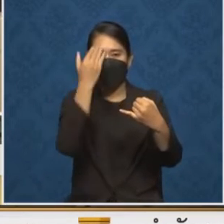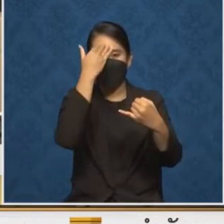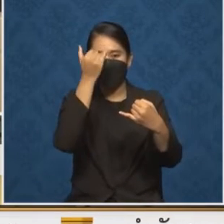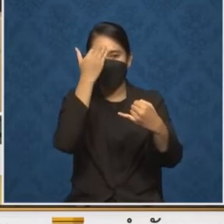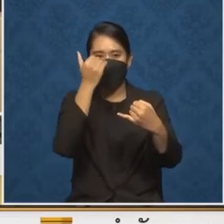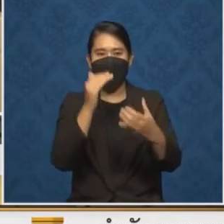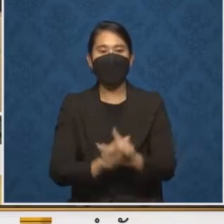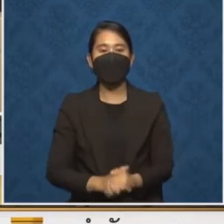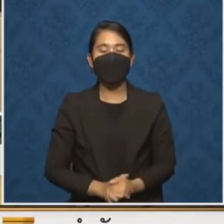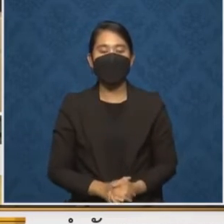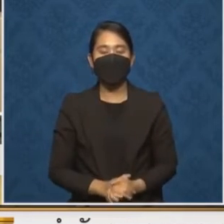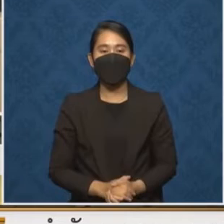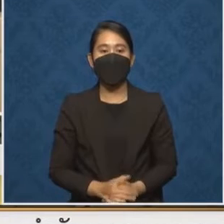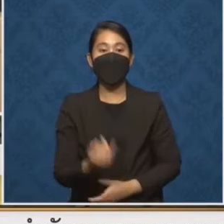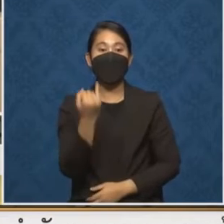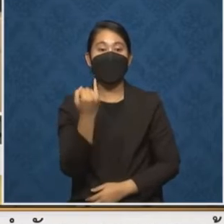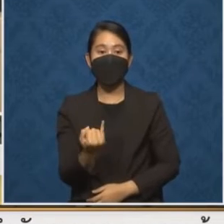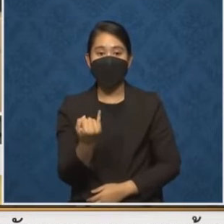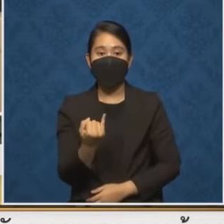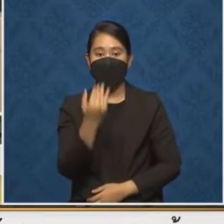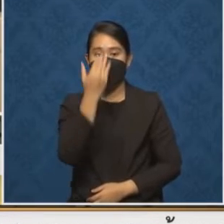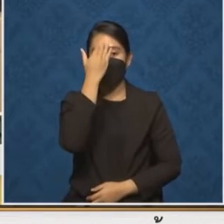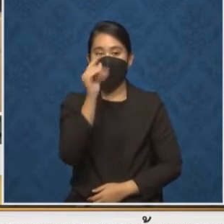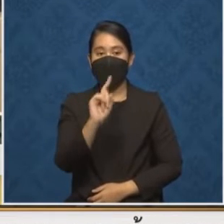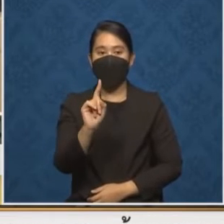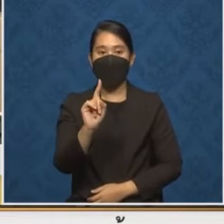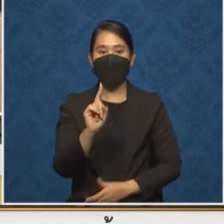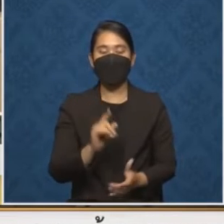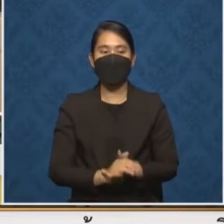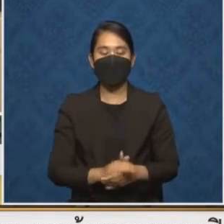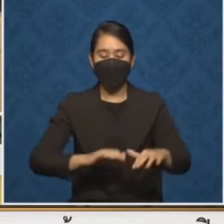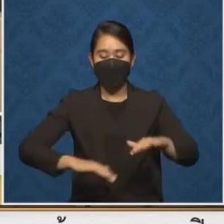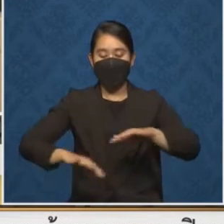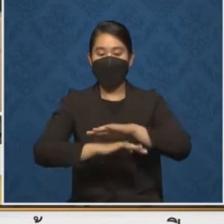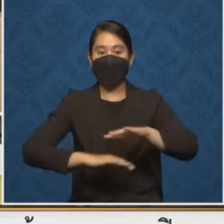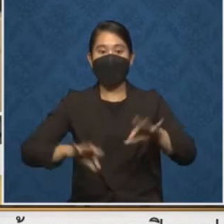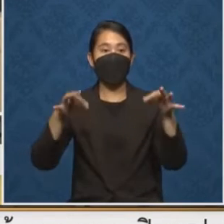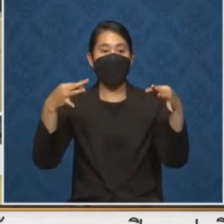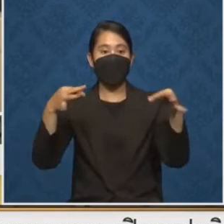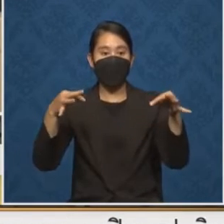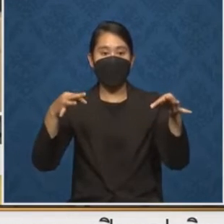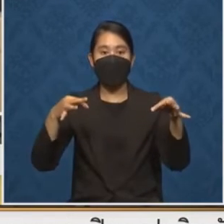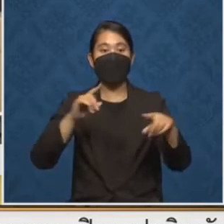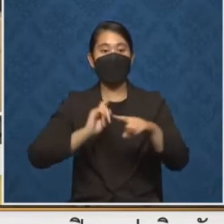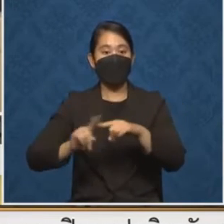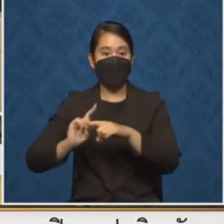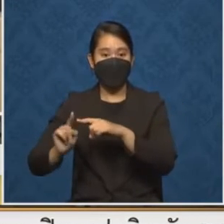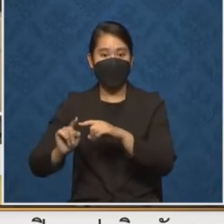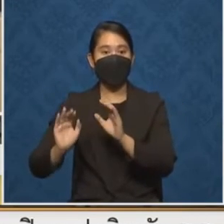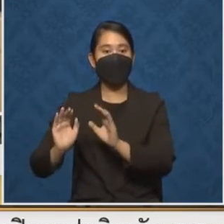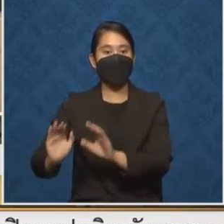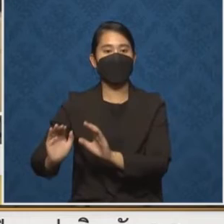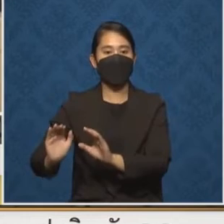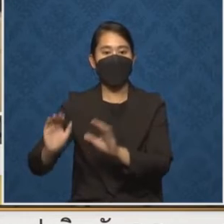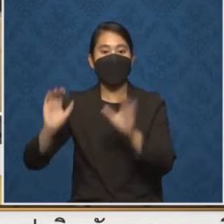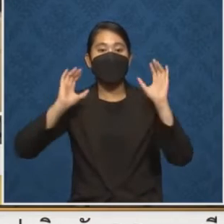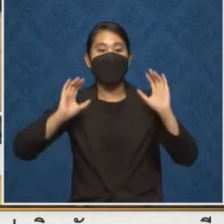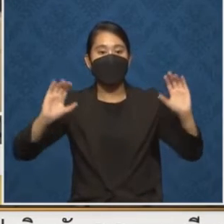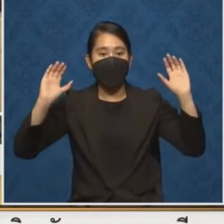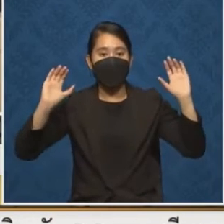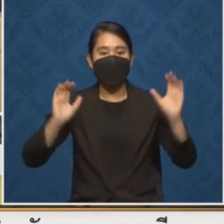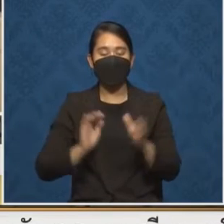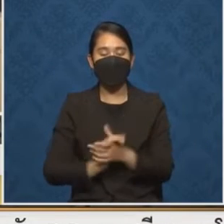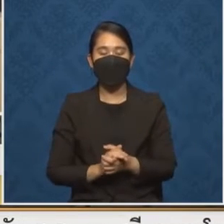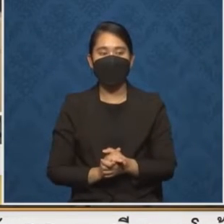แล้เชอไปครทประทานครัที่แพ้ส่นใหญ่กคอว่าหกฐานสำคญๆที่เก็บไ้ในหนวยงานรฐเอง